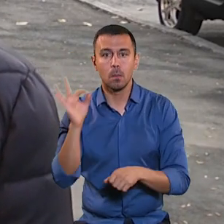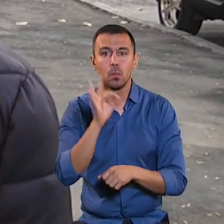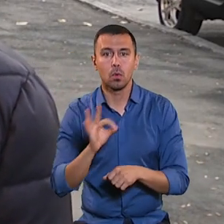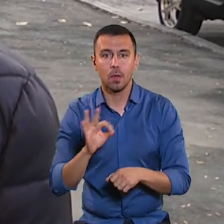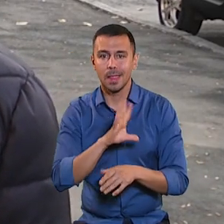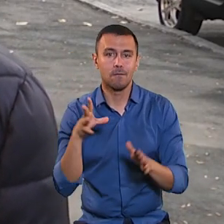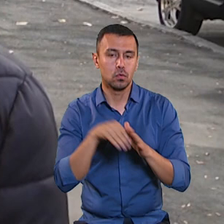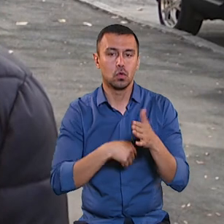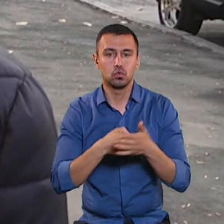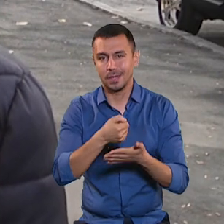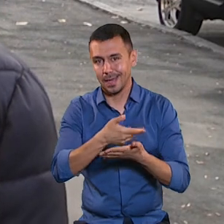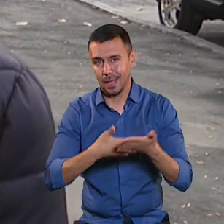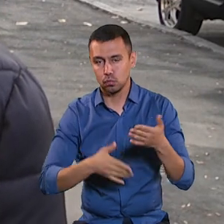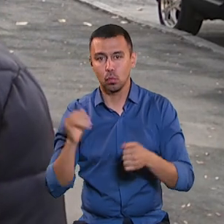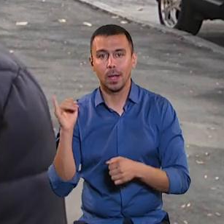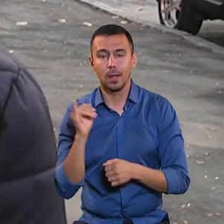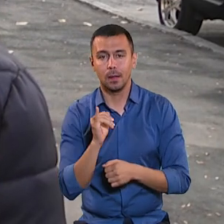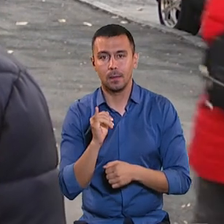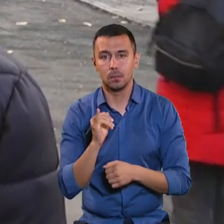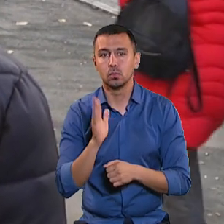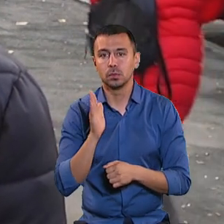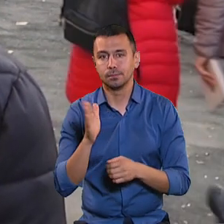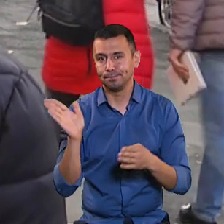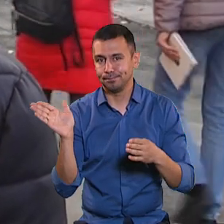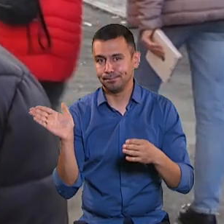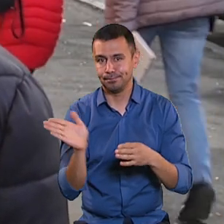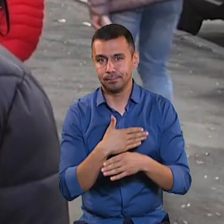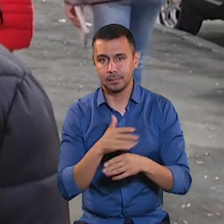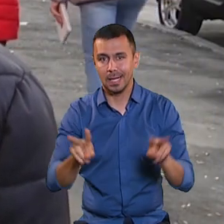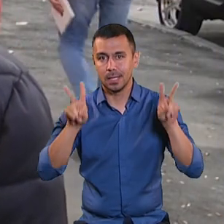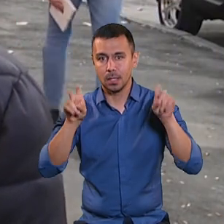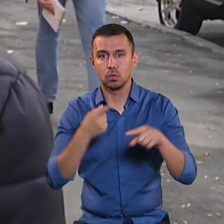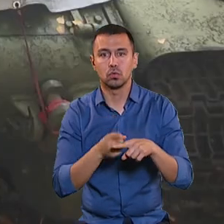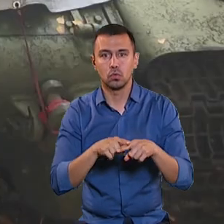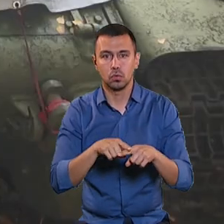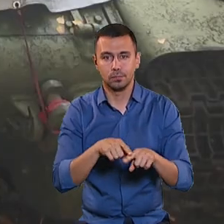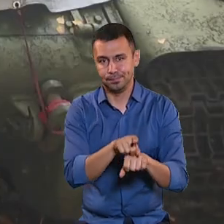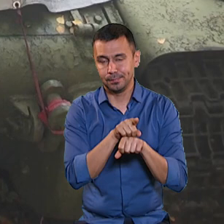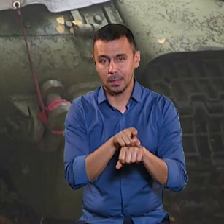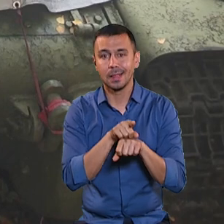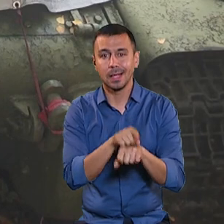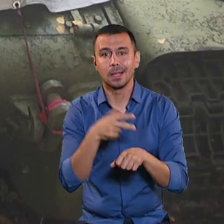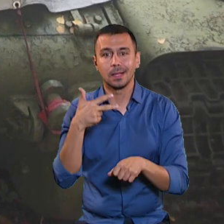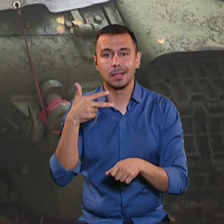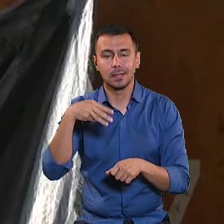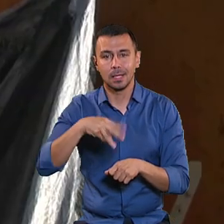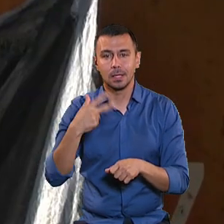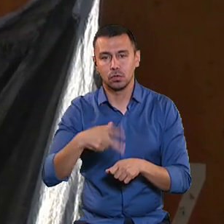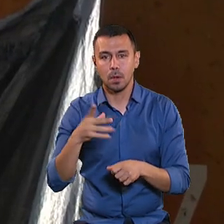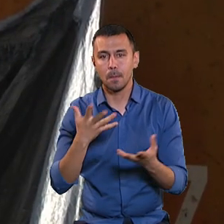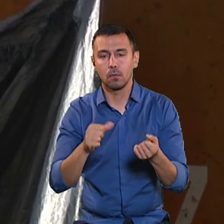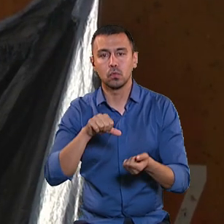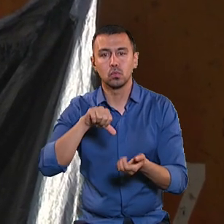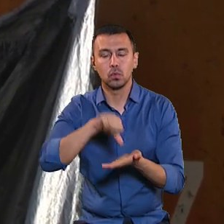не включення до реєстру і буде знято статус з цього об'єкта танк т-34 брав участь у визволенні